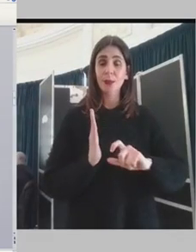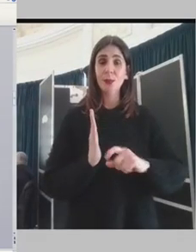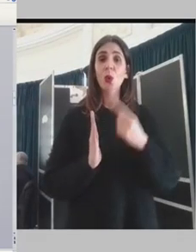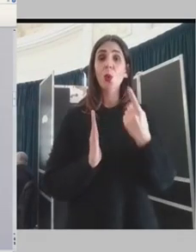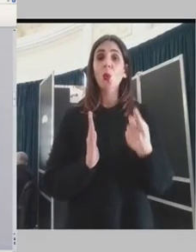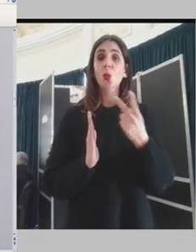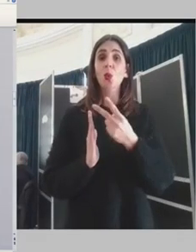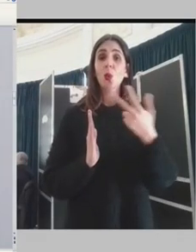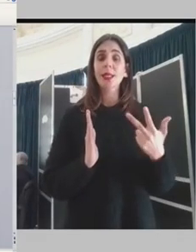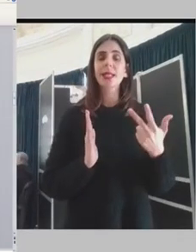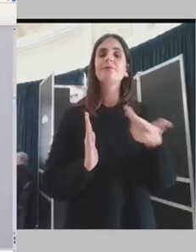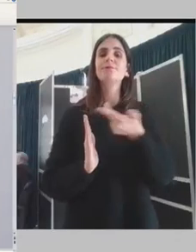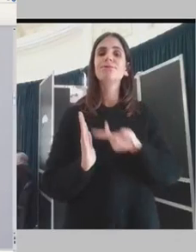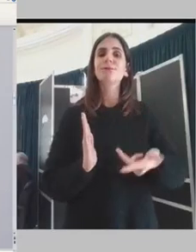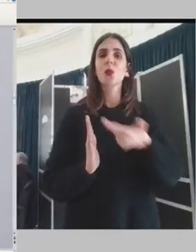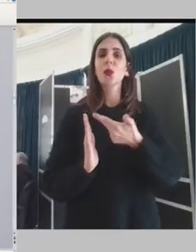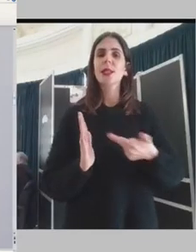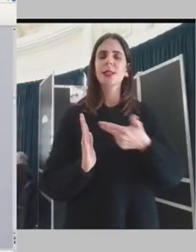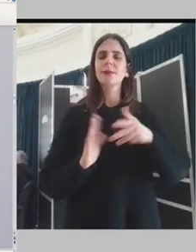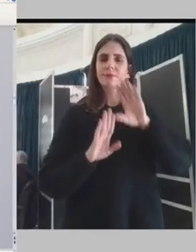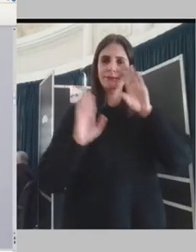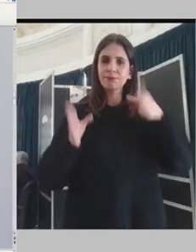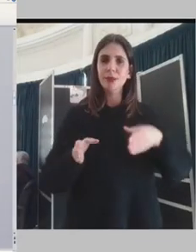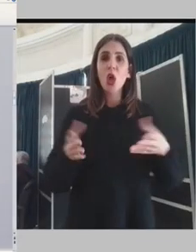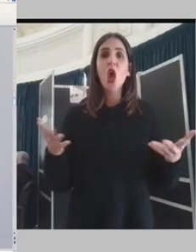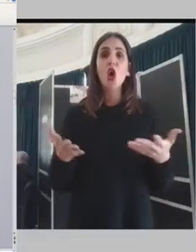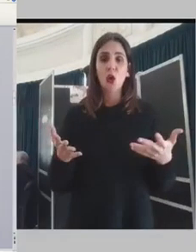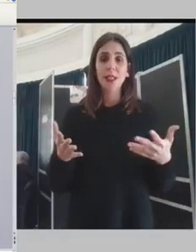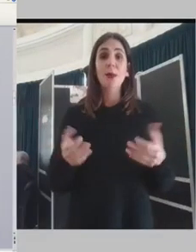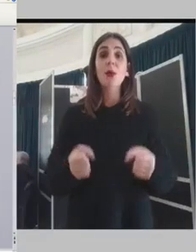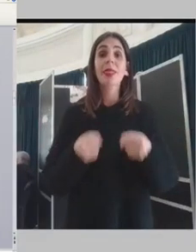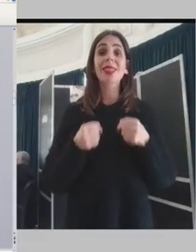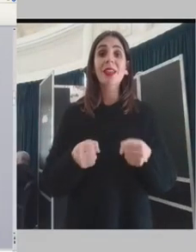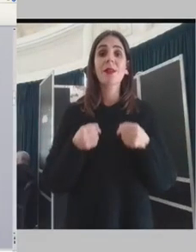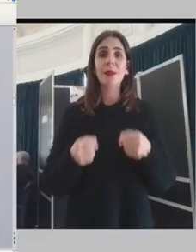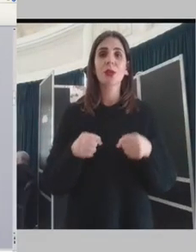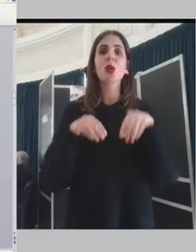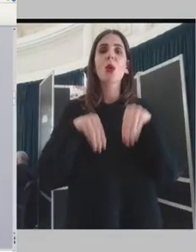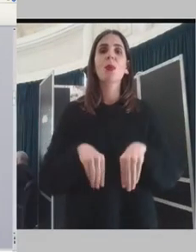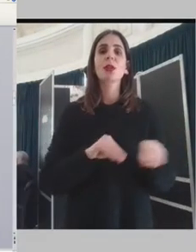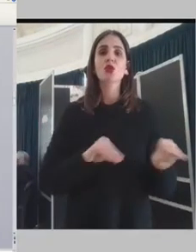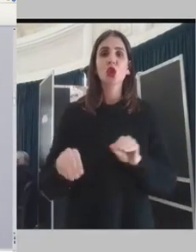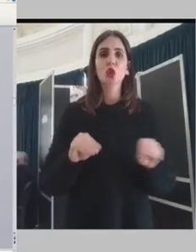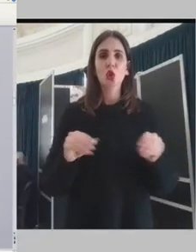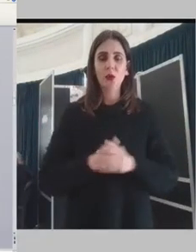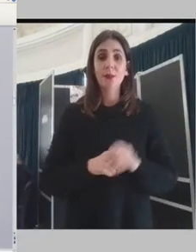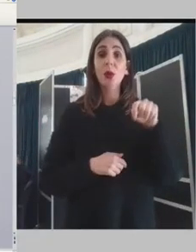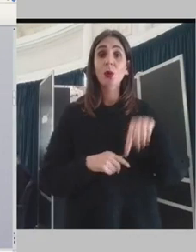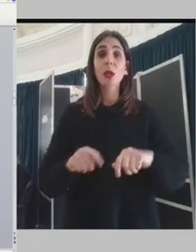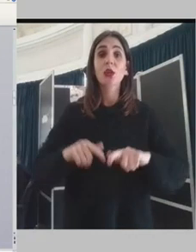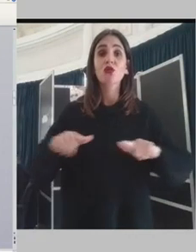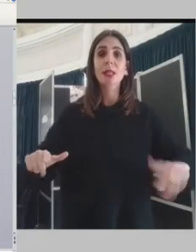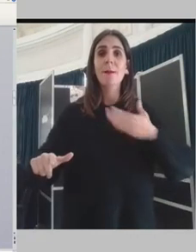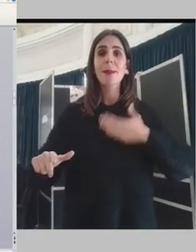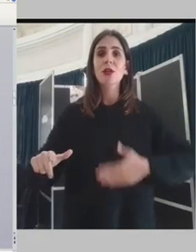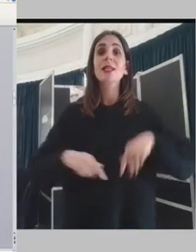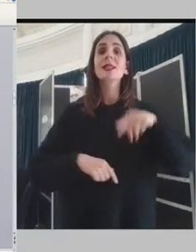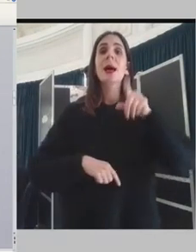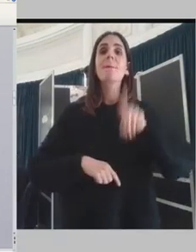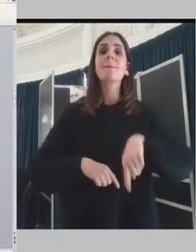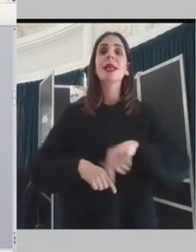riportano dove devono essere distribuiti i defibrillatori. Nella realtà di Piacenza sono 1180 defibrillatori